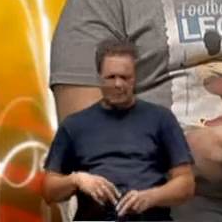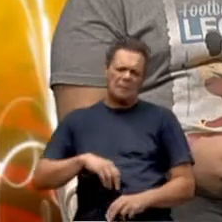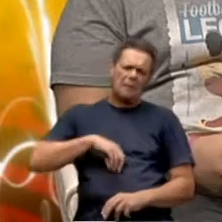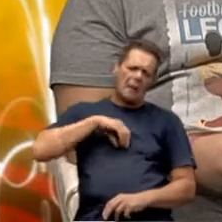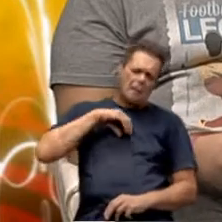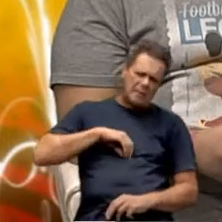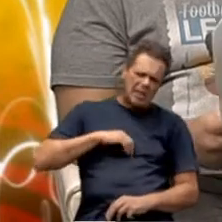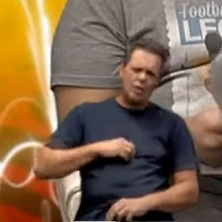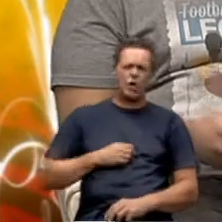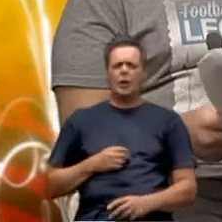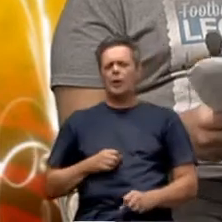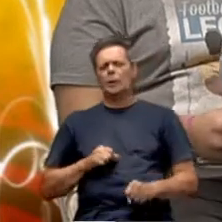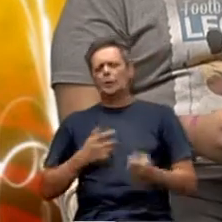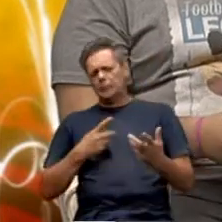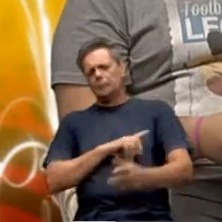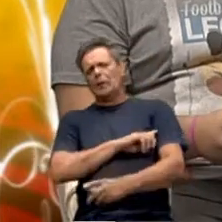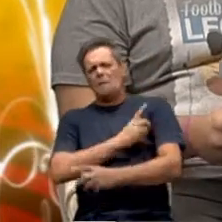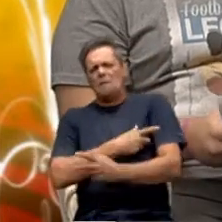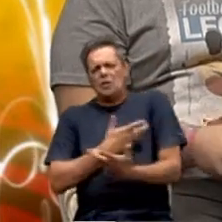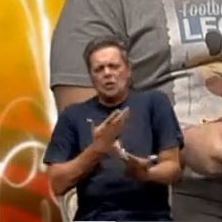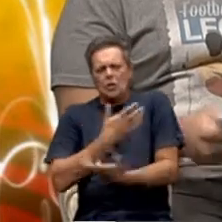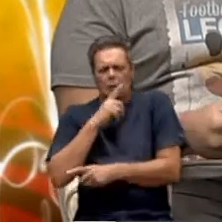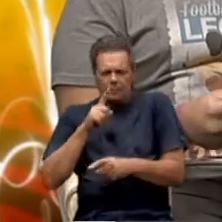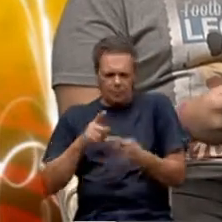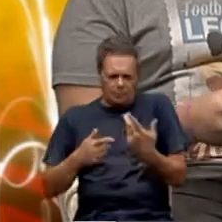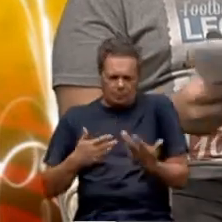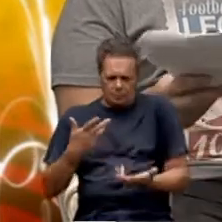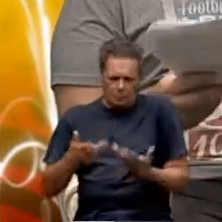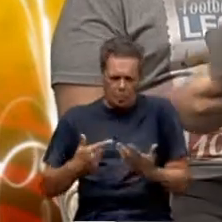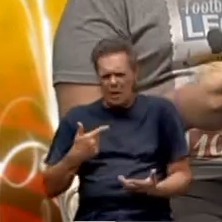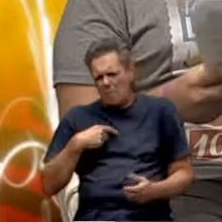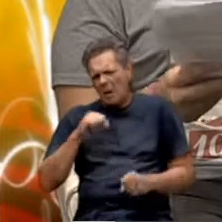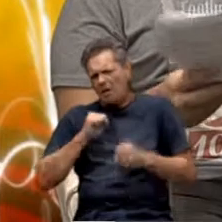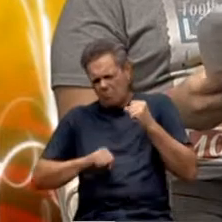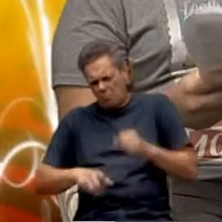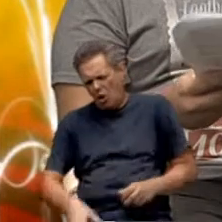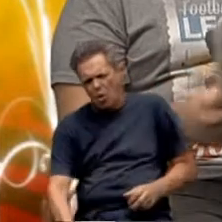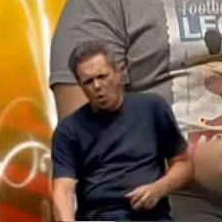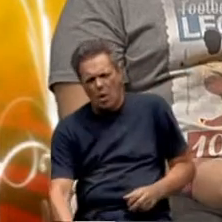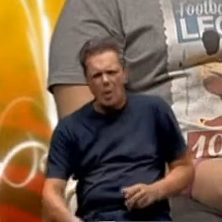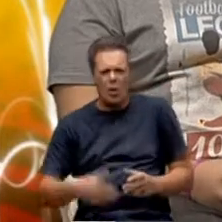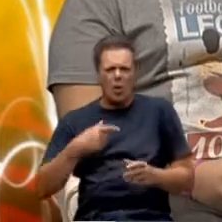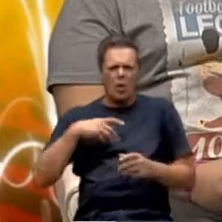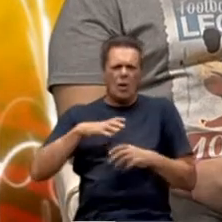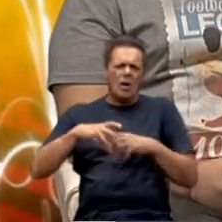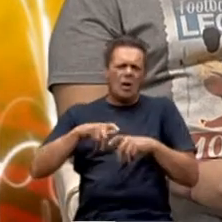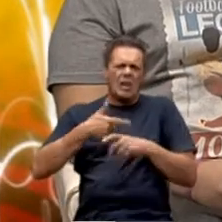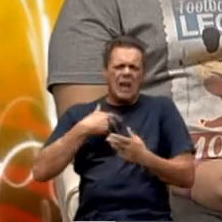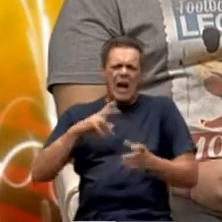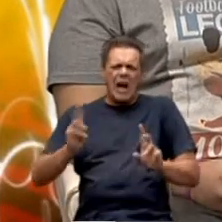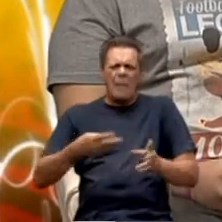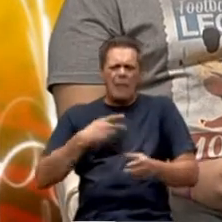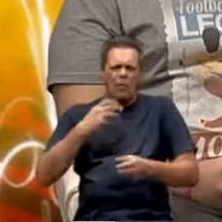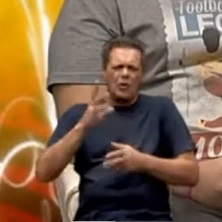imamo i fizički posljedica, normalno. Psihički i fizički. Recimo kako me koljeno muči, ne mogu trčati i bajice sportom nekim,